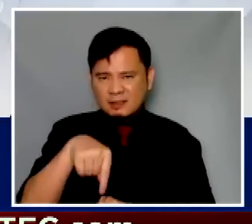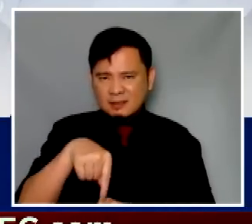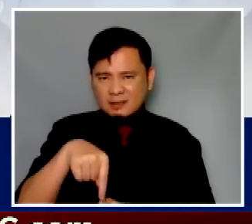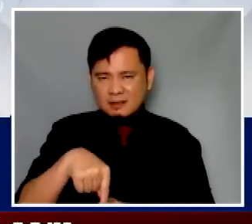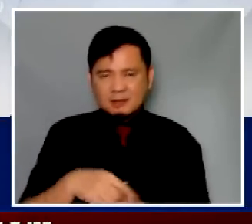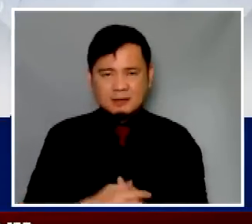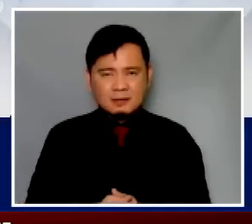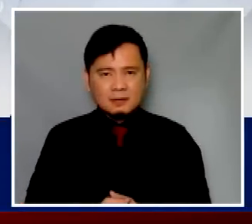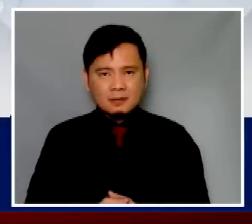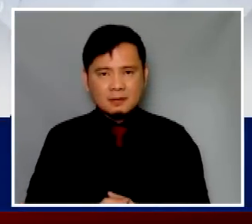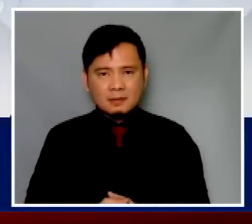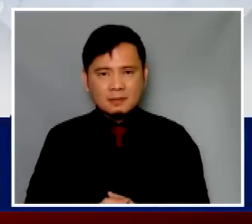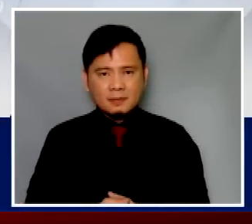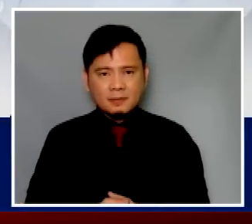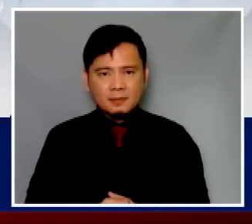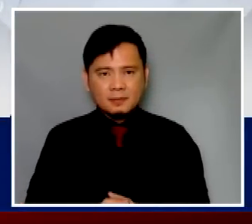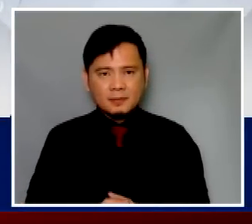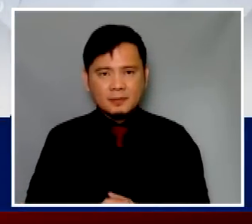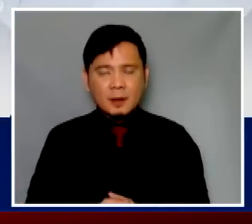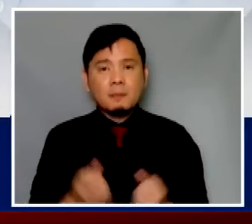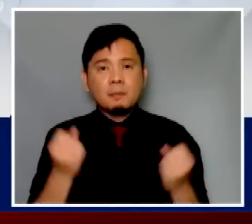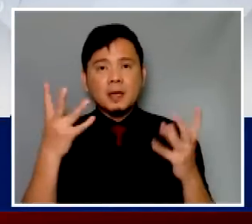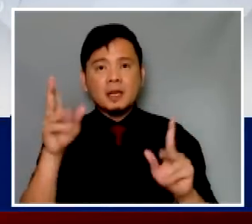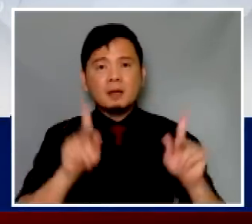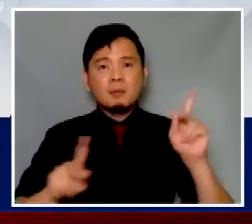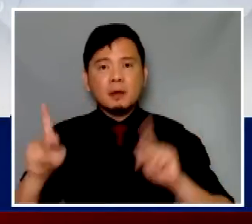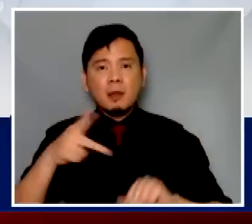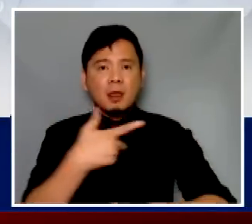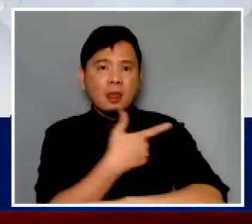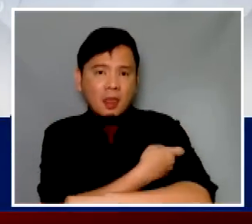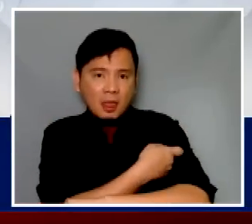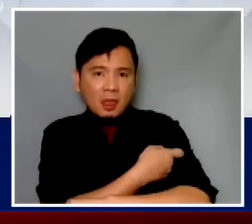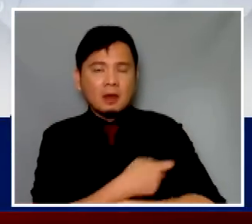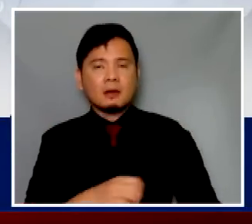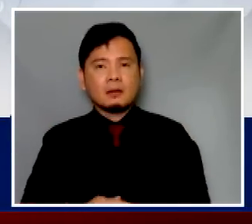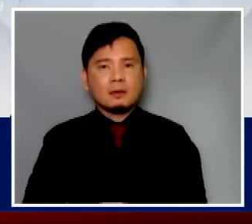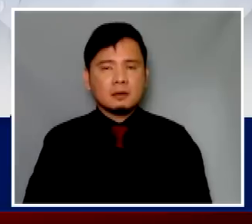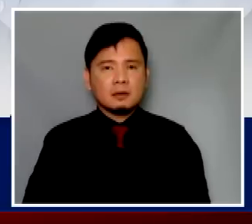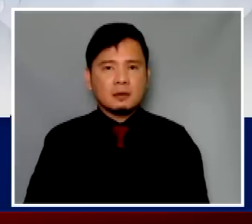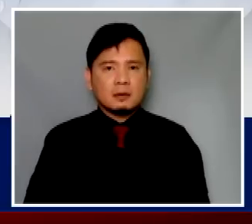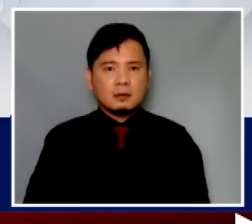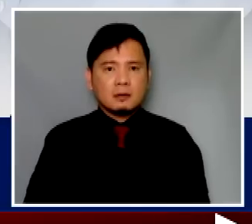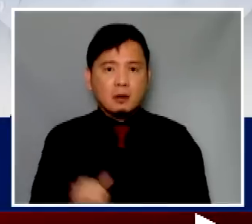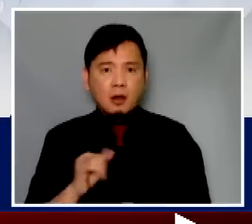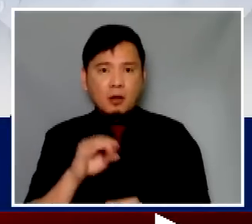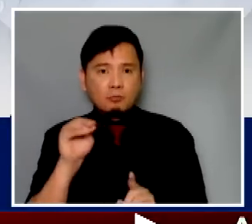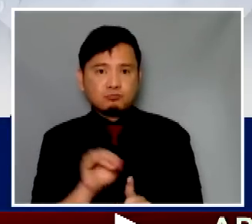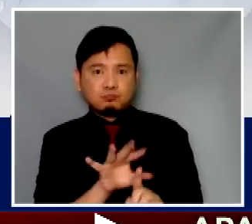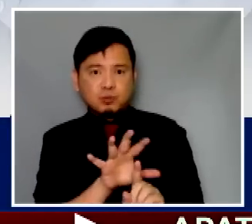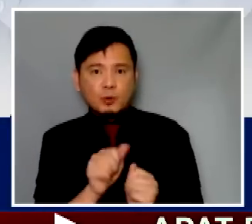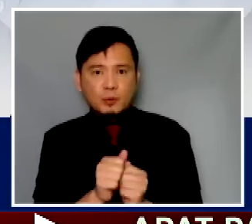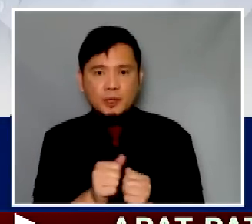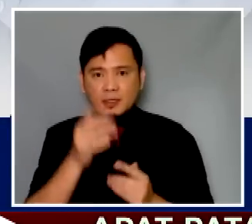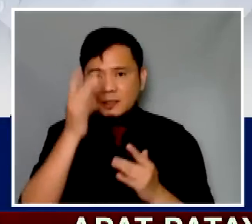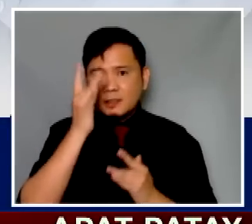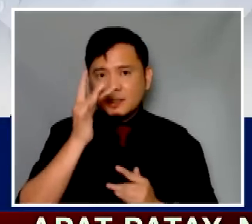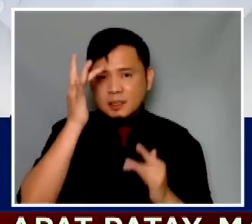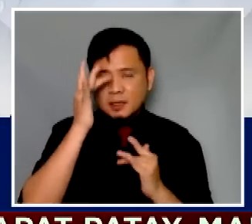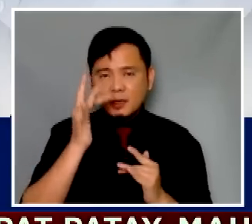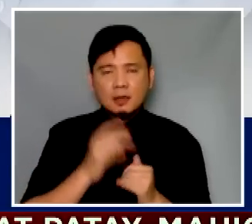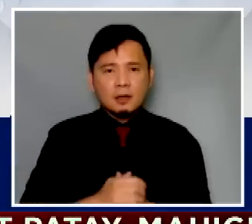got their vaccination and also exposure to the infection, both